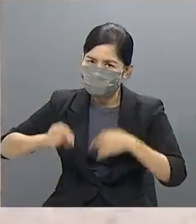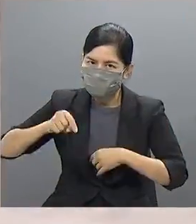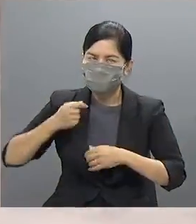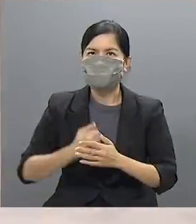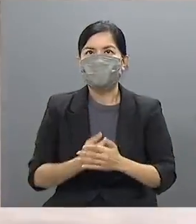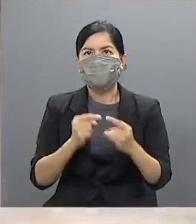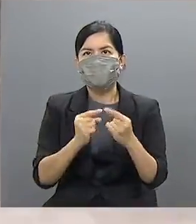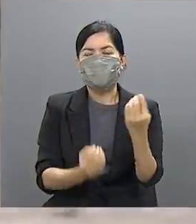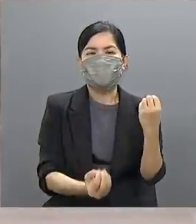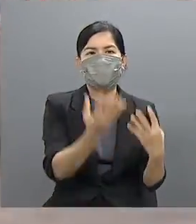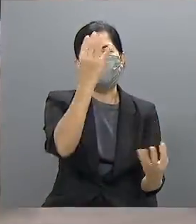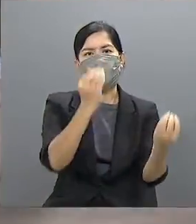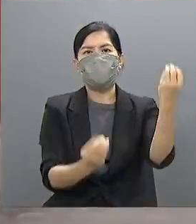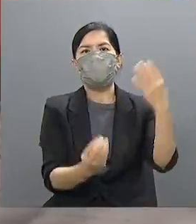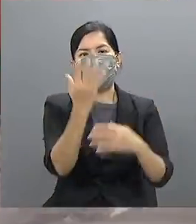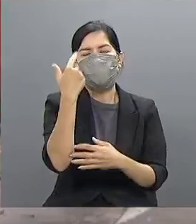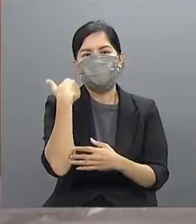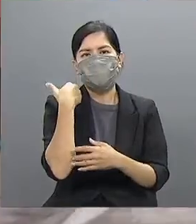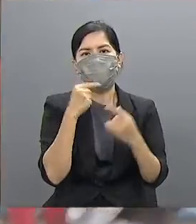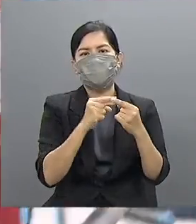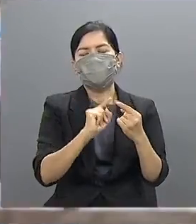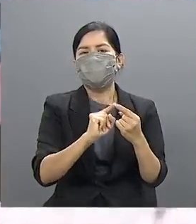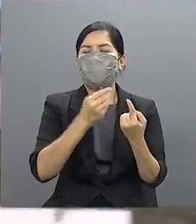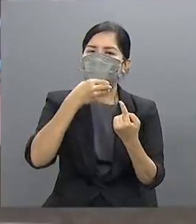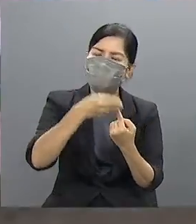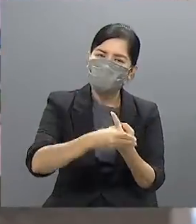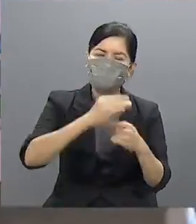ให้ลิงไปเก็บก็จะได้ไม่เข้าไปรบกวนส่วนของชาวบ้านค่ะ